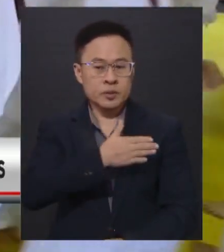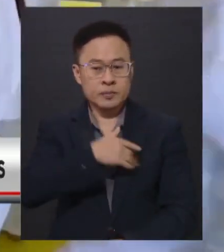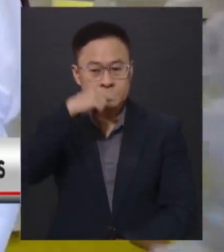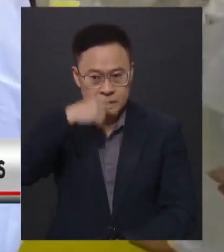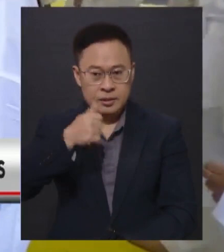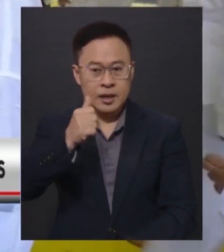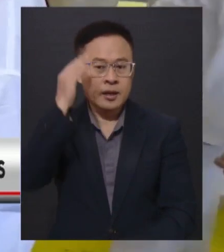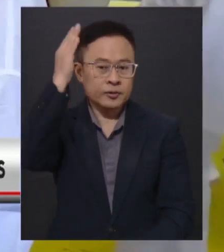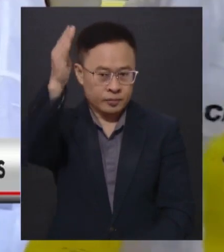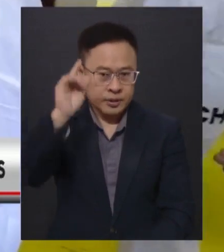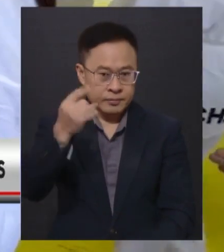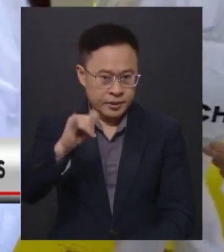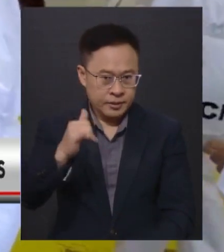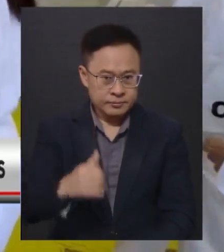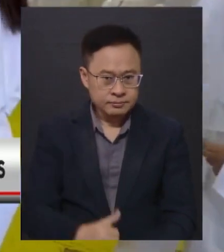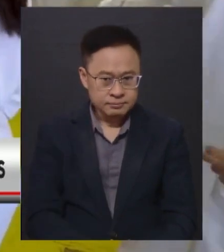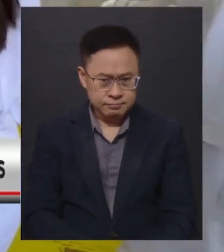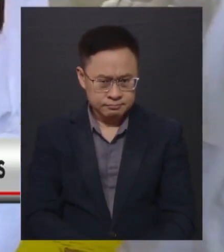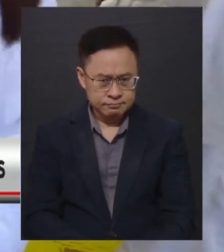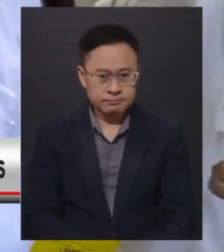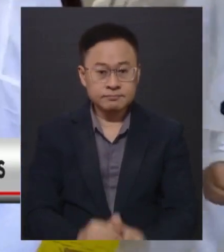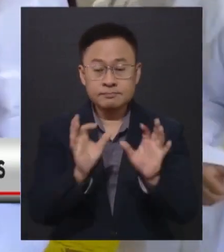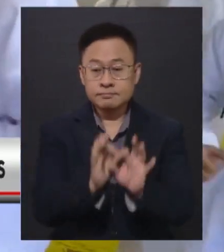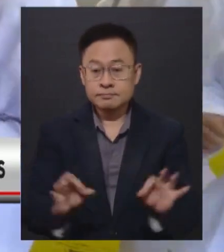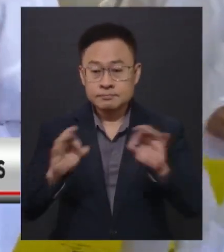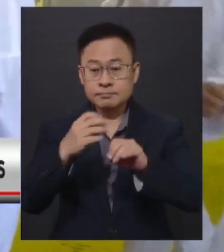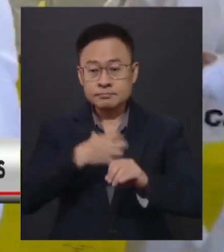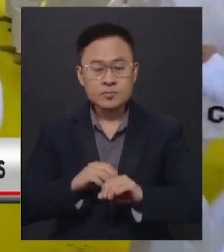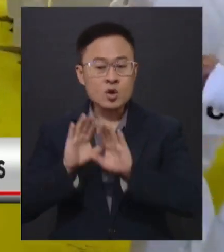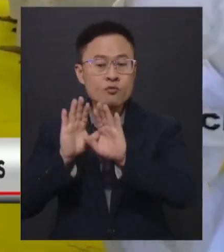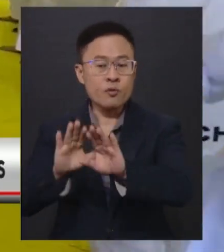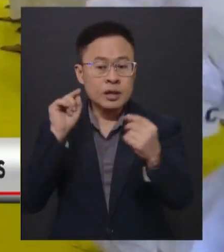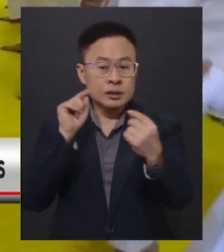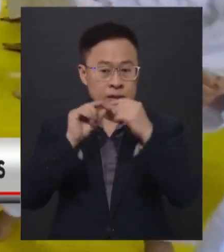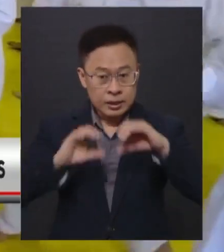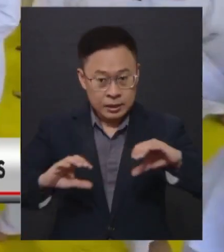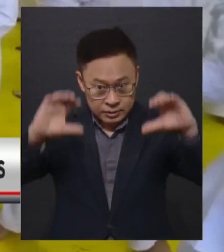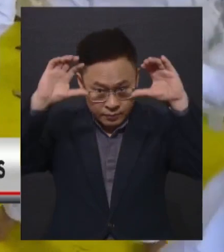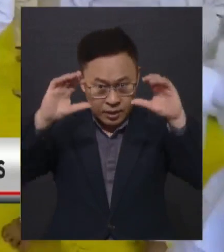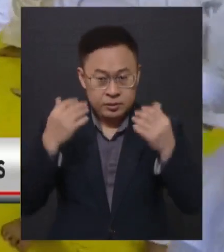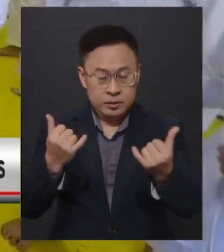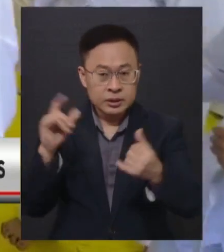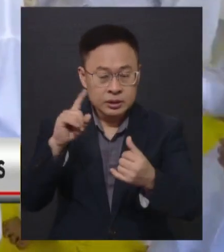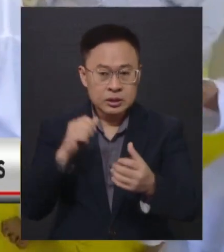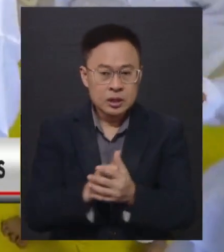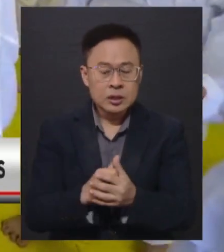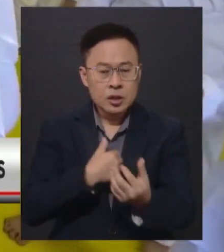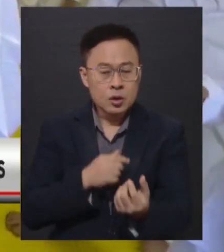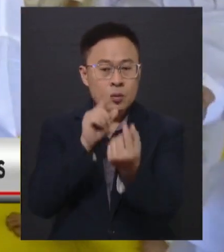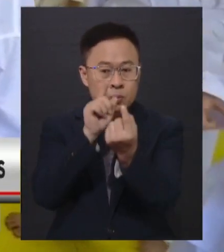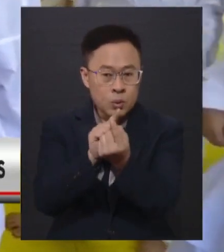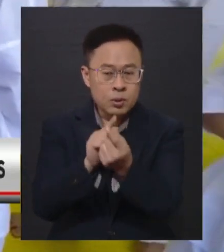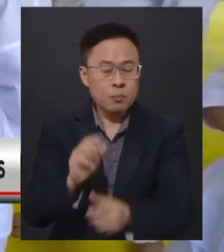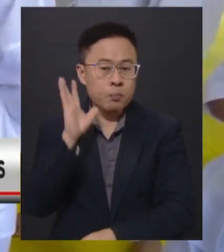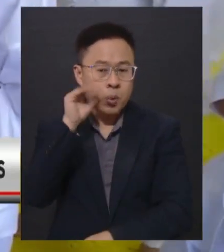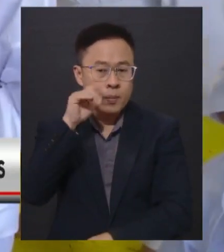ตมีอีกหนึ่งสิ่งที่อยากจะฝากไปถึงรัฐบาลผู้บริหารประเทศคือได้มีโอกาสไปพบกับพ่อ